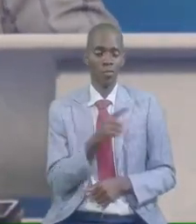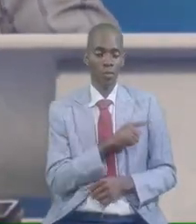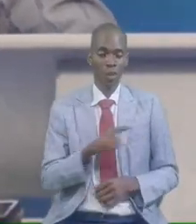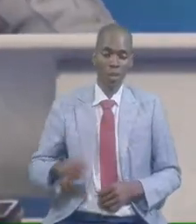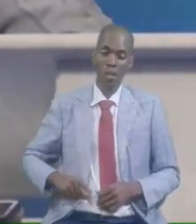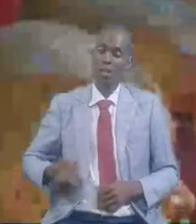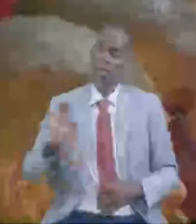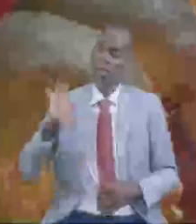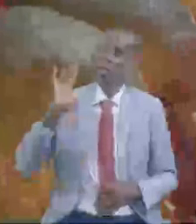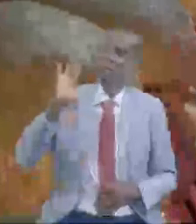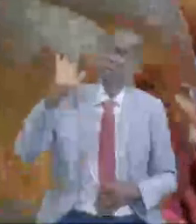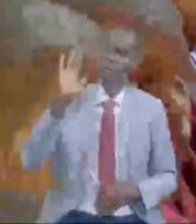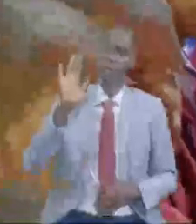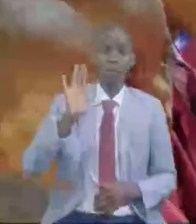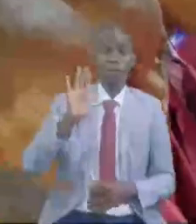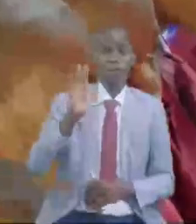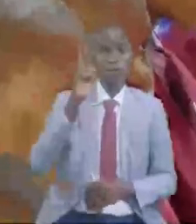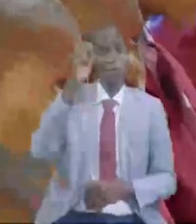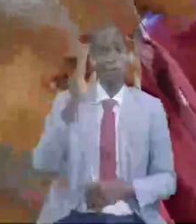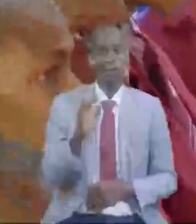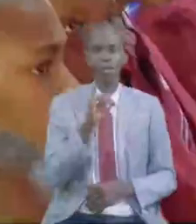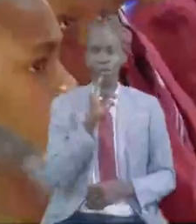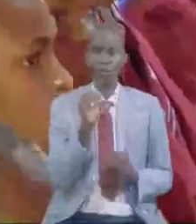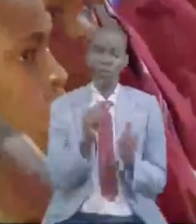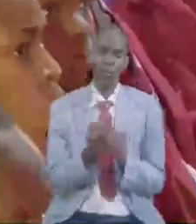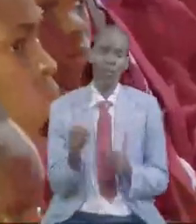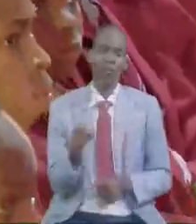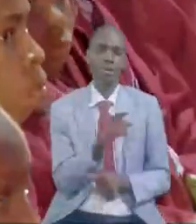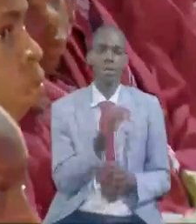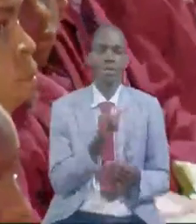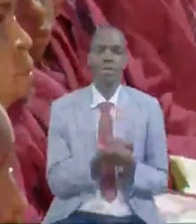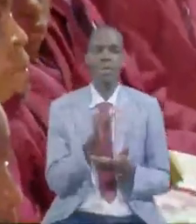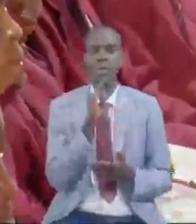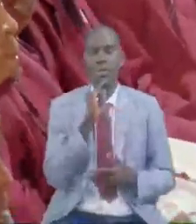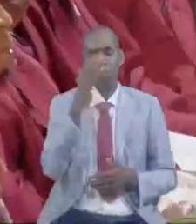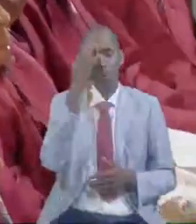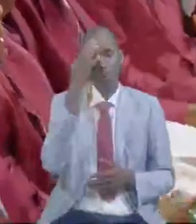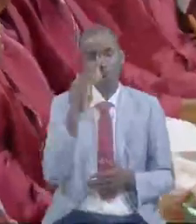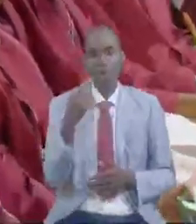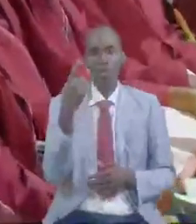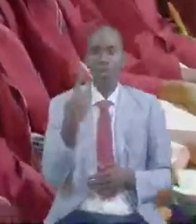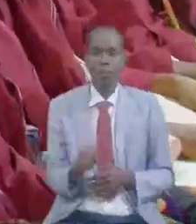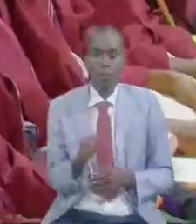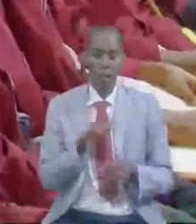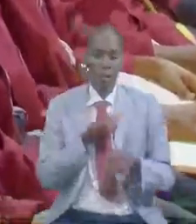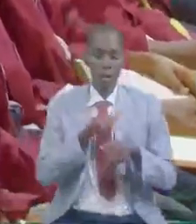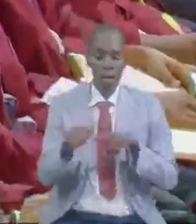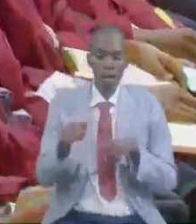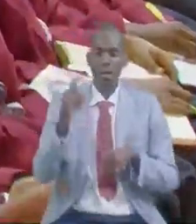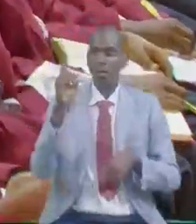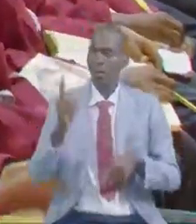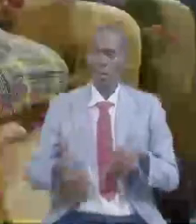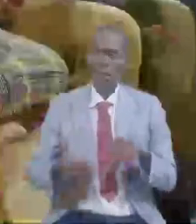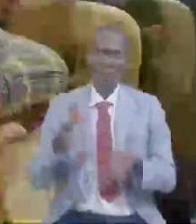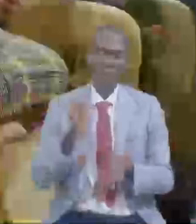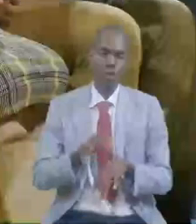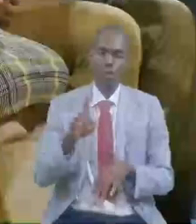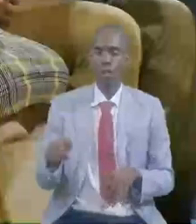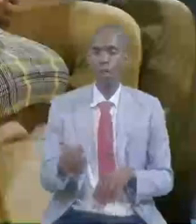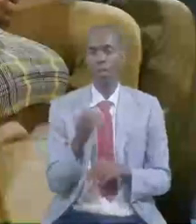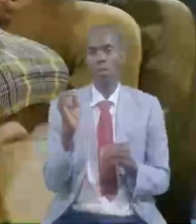L'Éternel est Dieu. L'Éternel son Dieu est avec lui. Voilà pourquoi la malédiction ne peut plus te